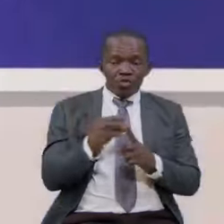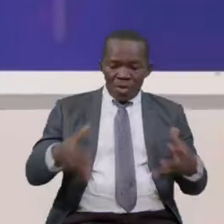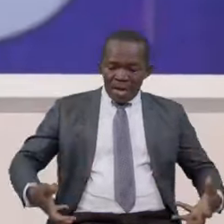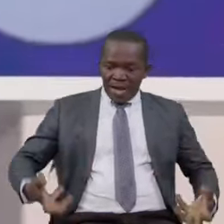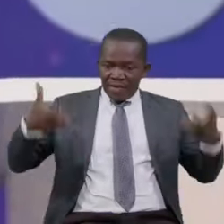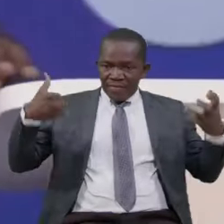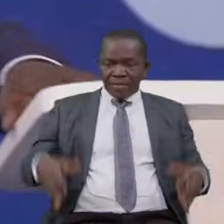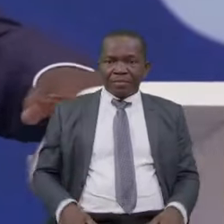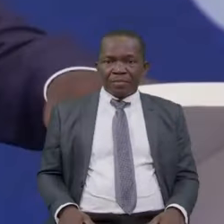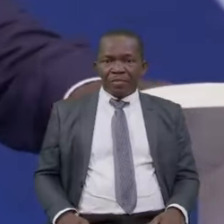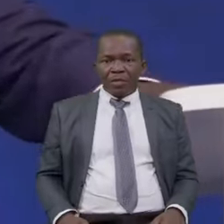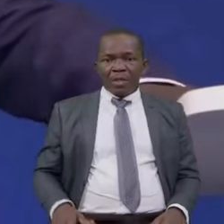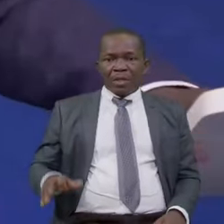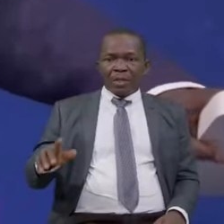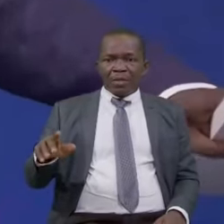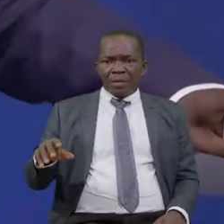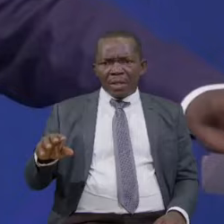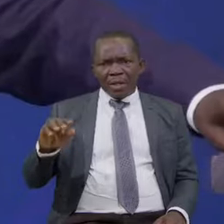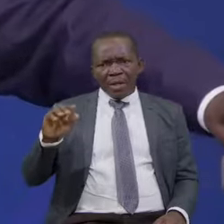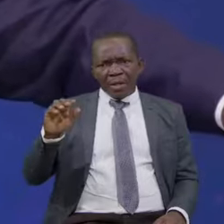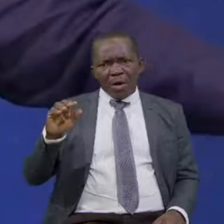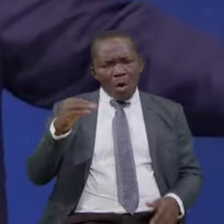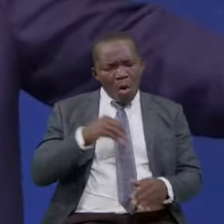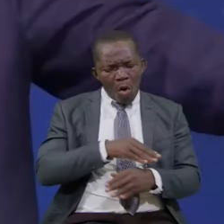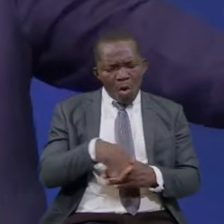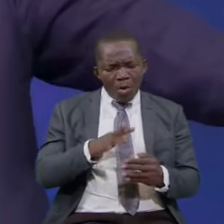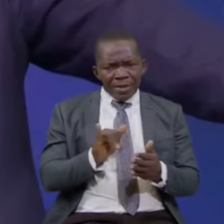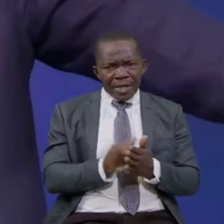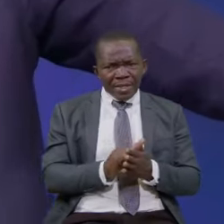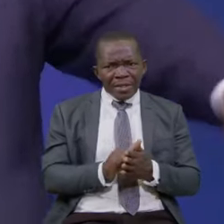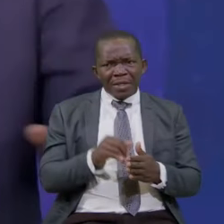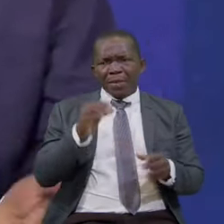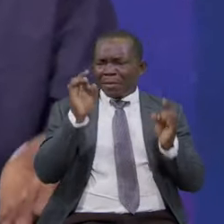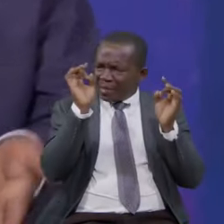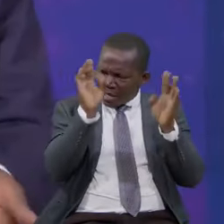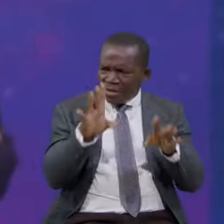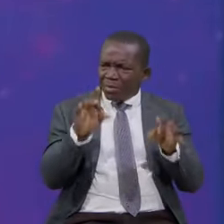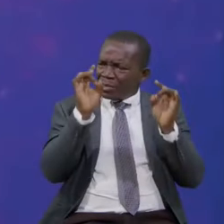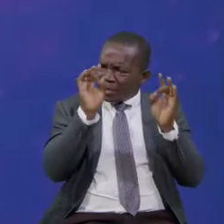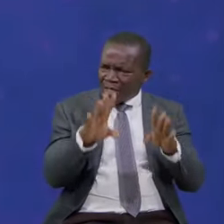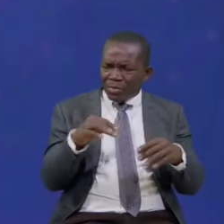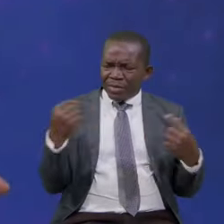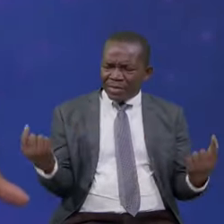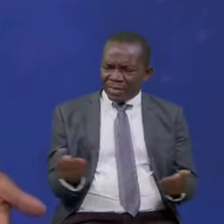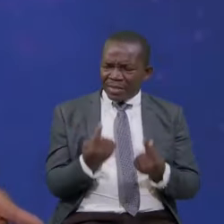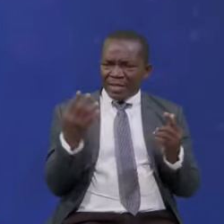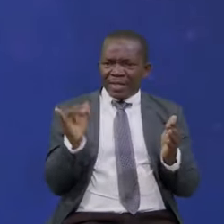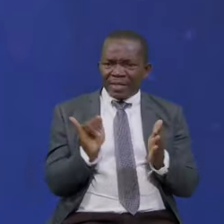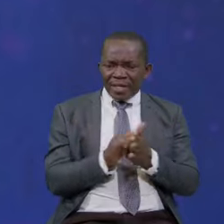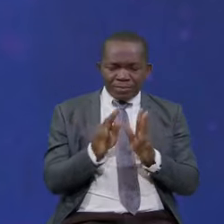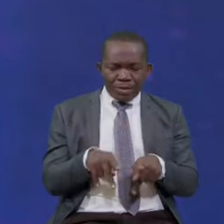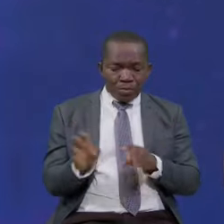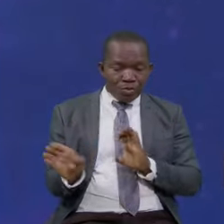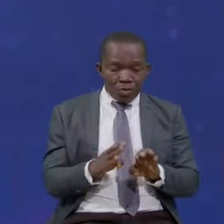léger C chos terrible terrible que les gens faux les transgressions si vous avez ces choses